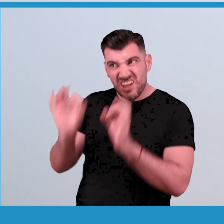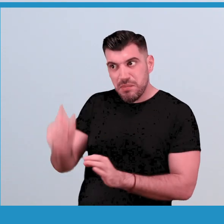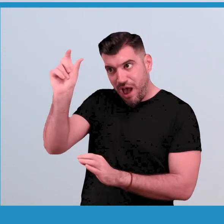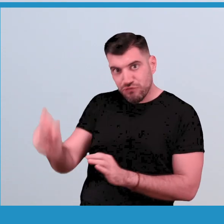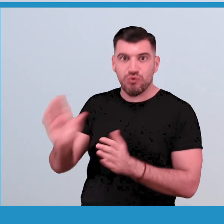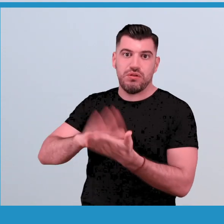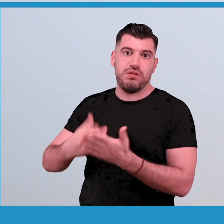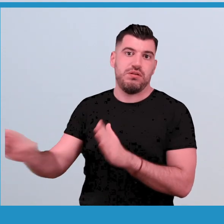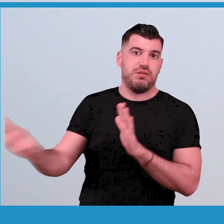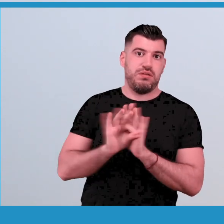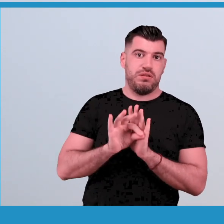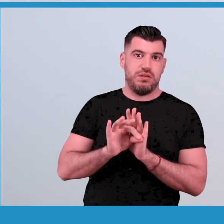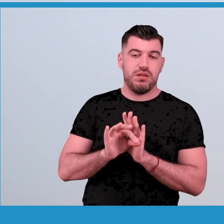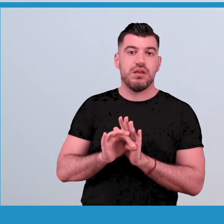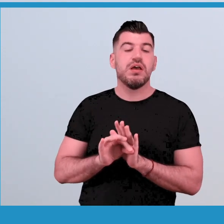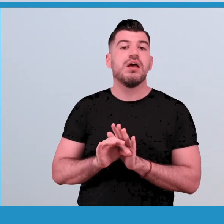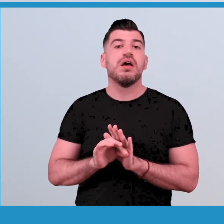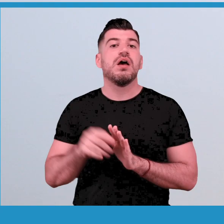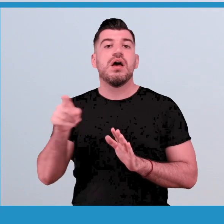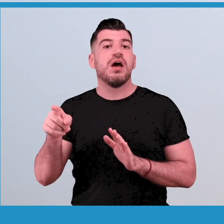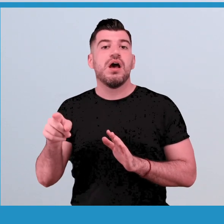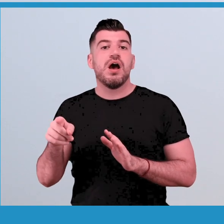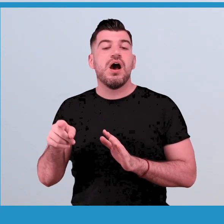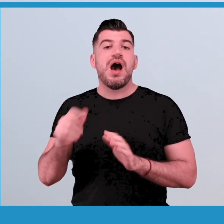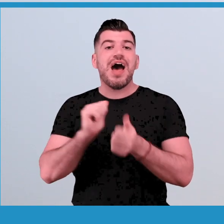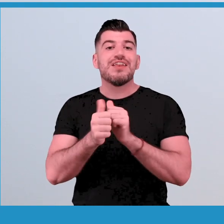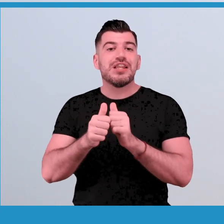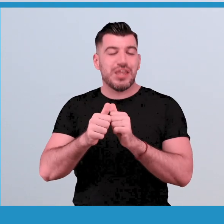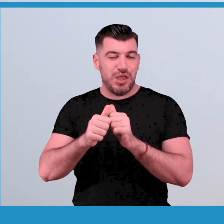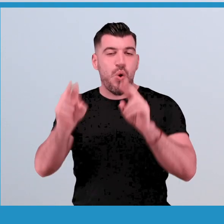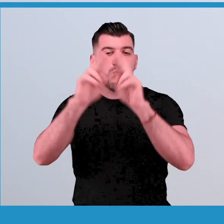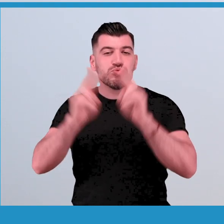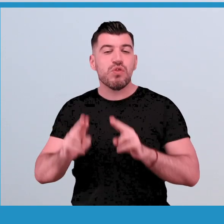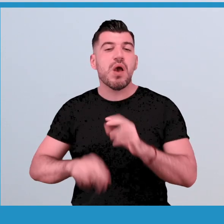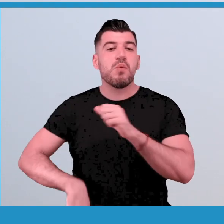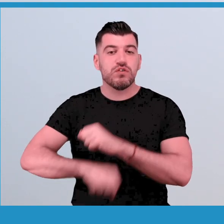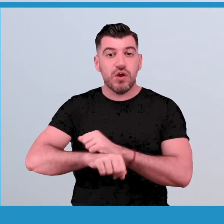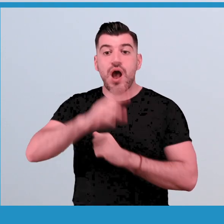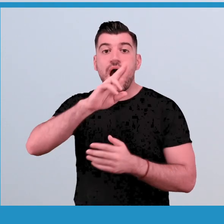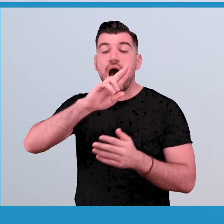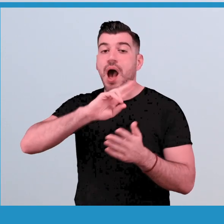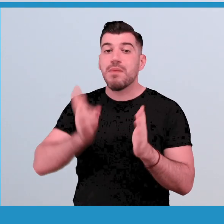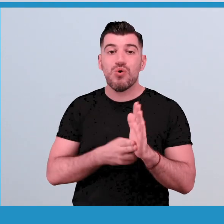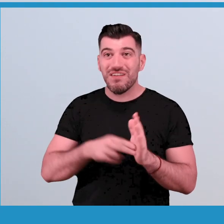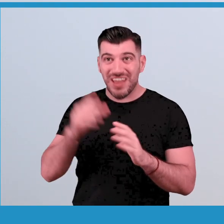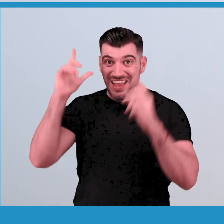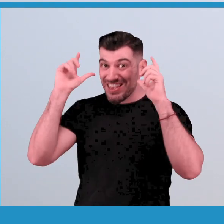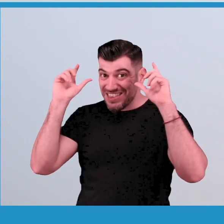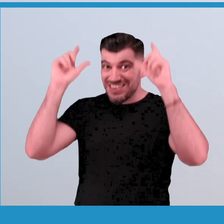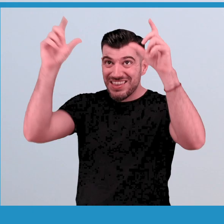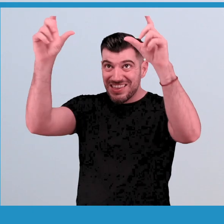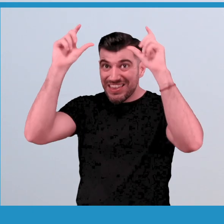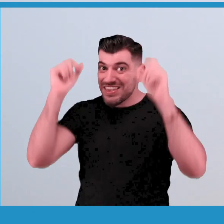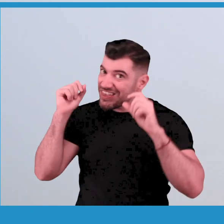Ποδοσφαίρου απαγορεύει δοκιμαστικά τις κεφαλιές στους επίσημους αγώνες με παίκτες κάτω των 12 ετών,